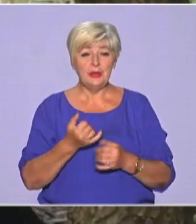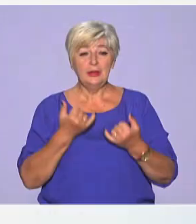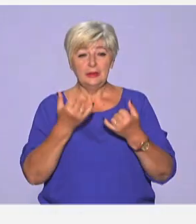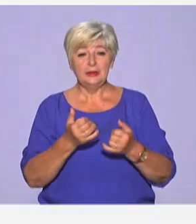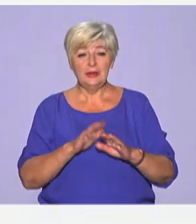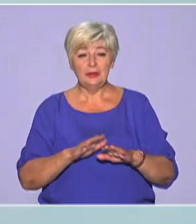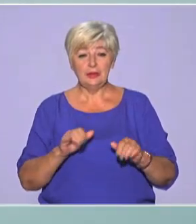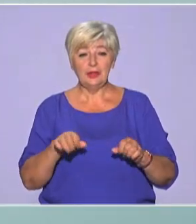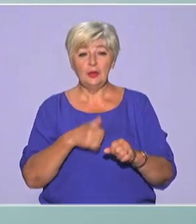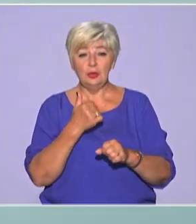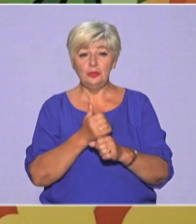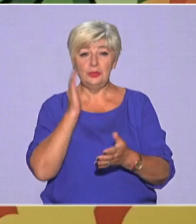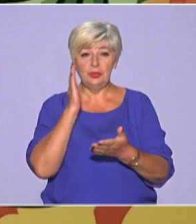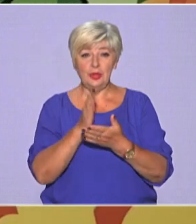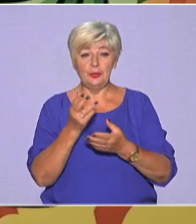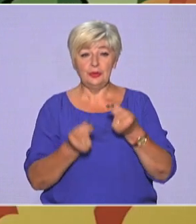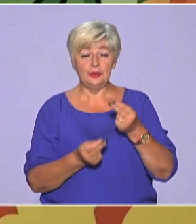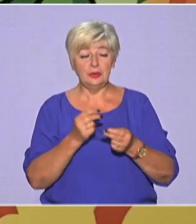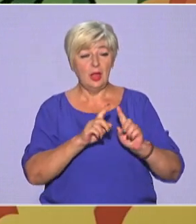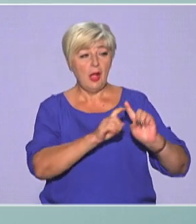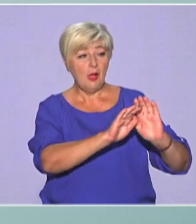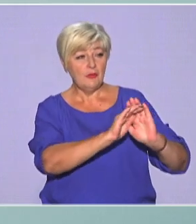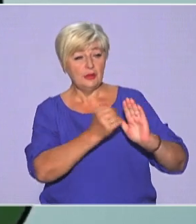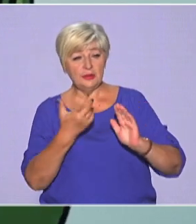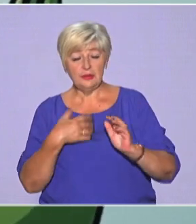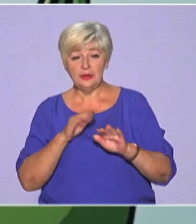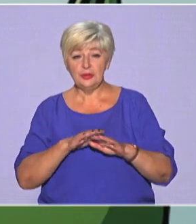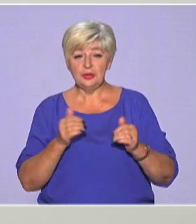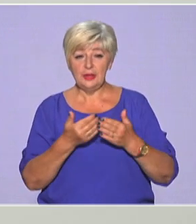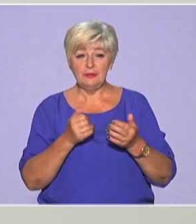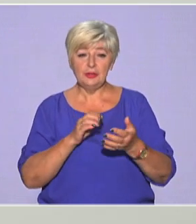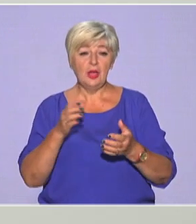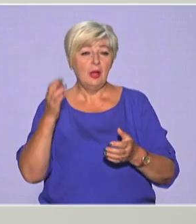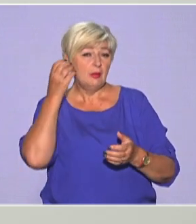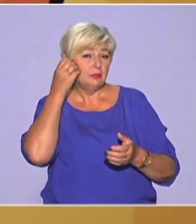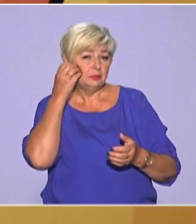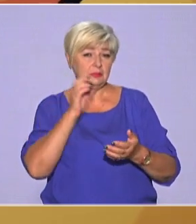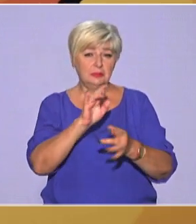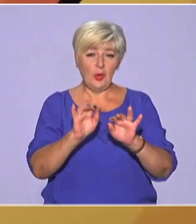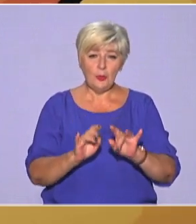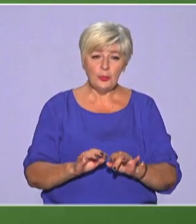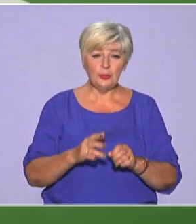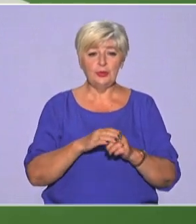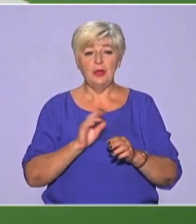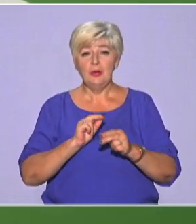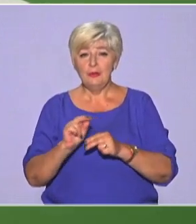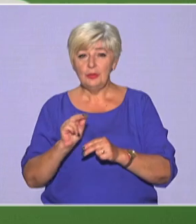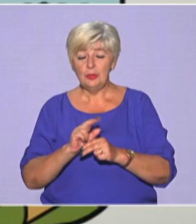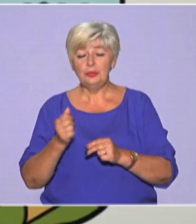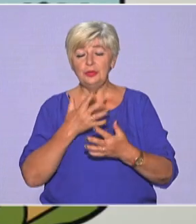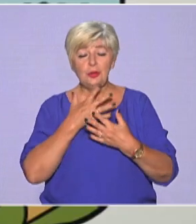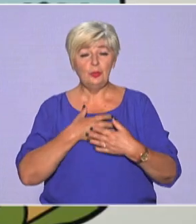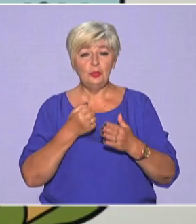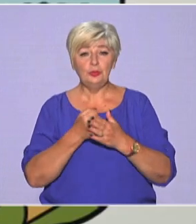дітей. Головний напрямок гри – відволікти дітей від комп'ютерів та мобільних телефонів, виховувати в них любов до природи, до